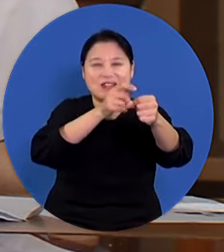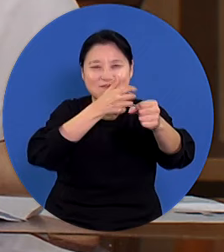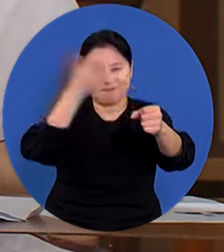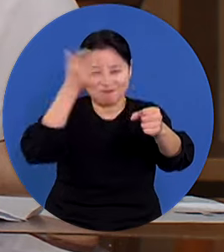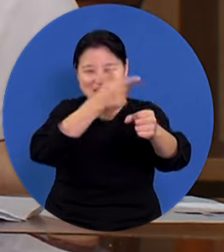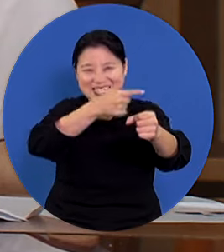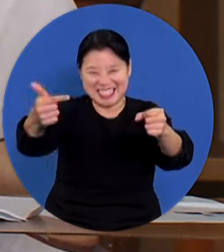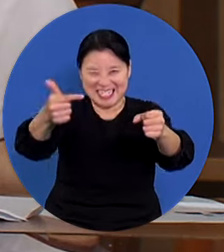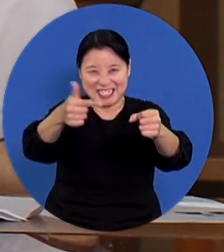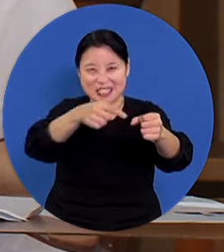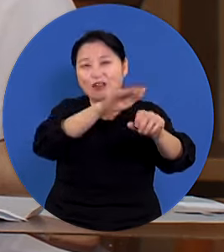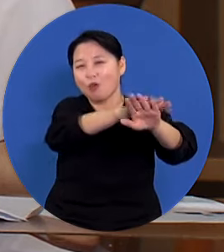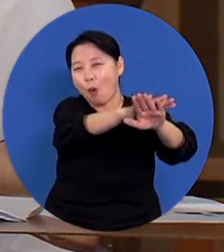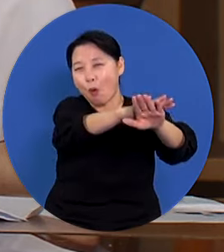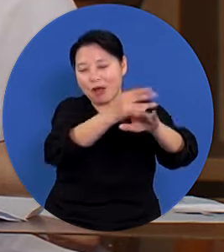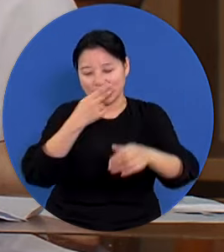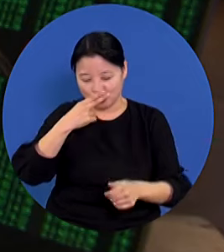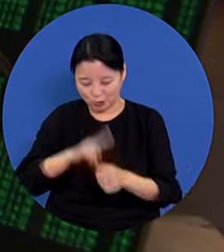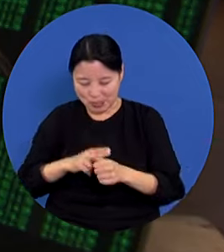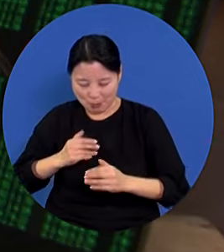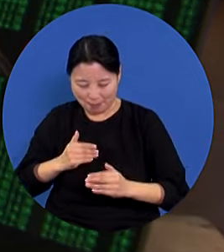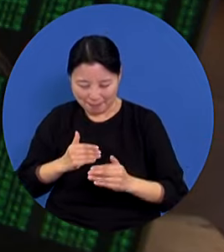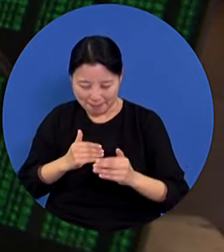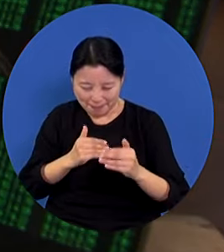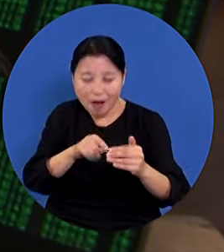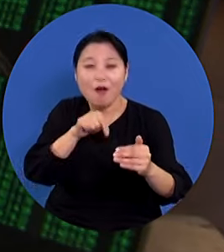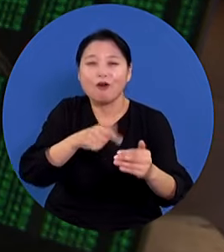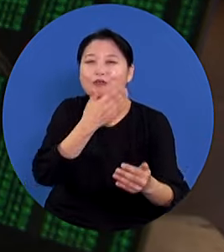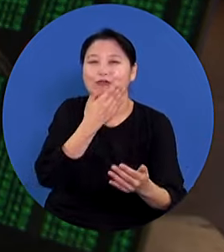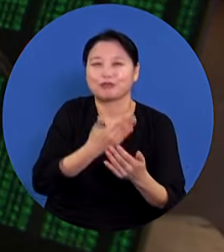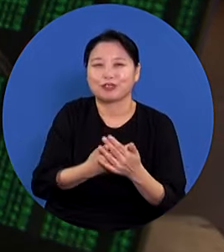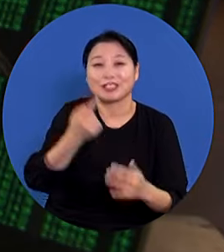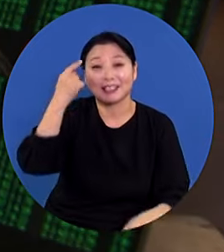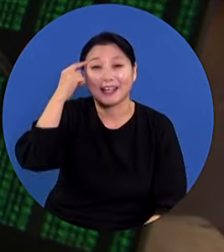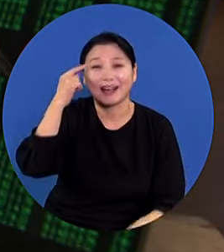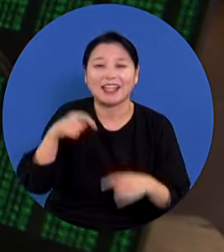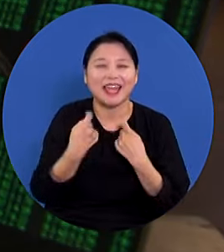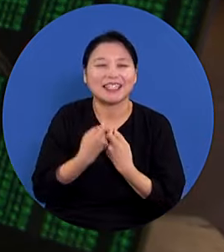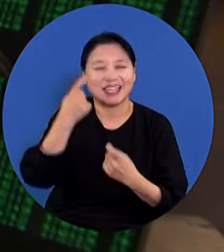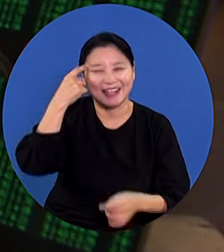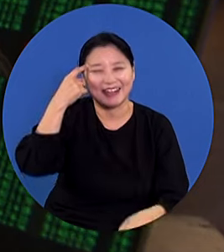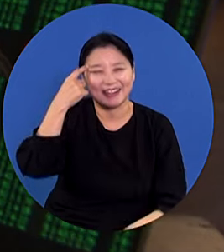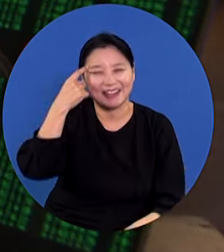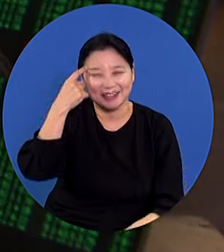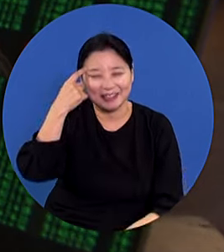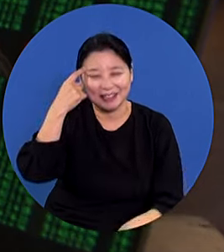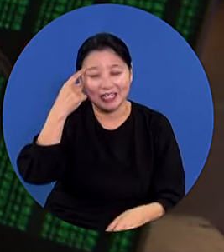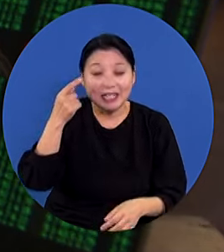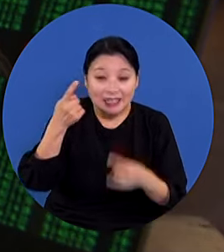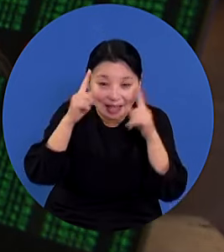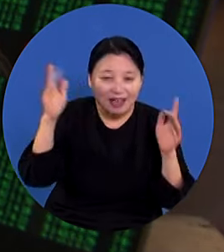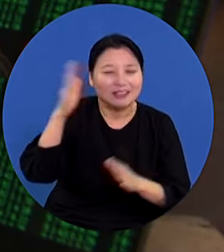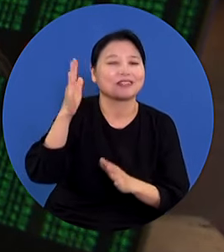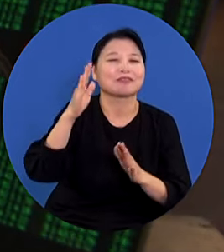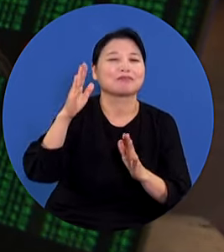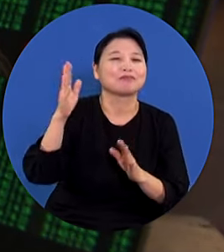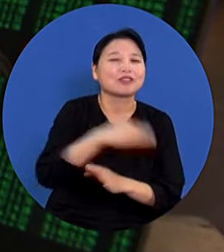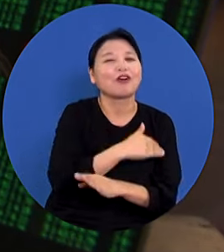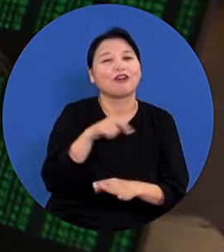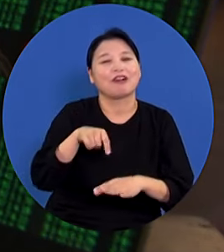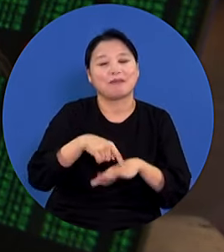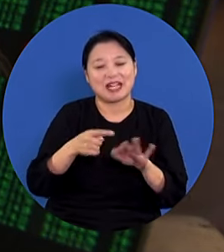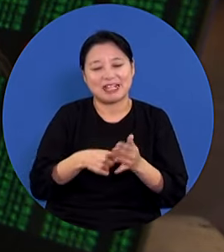크게 갖고 네. 예, 도전하는 게 되게 중요하다라고 저는 네. 그냥 제 개인적으로 생각을 해서 예. 그런 마음대로